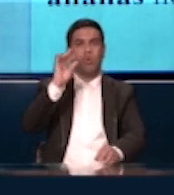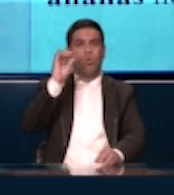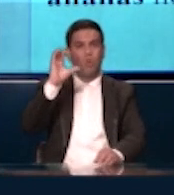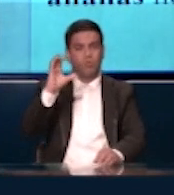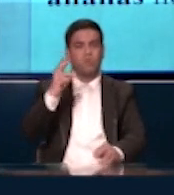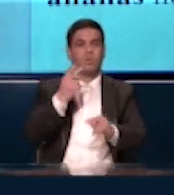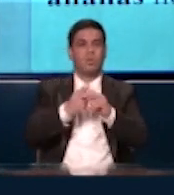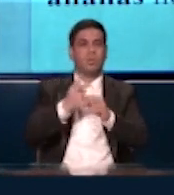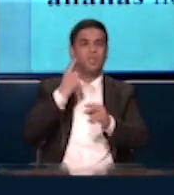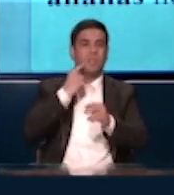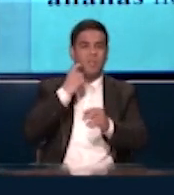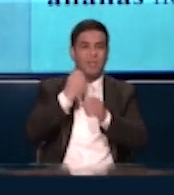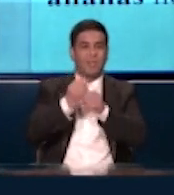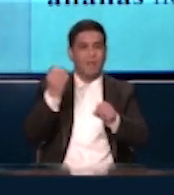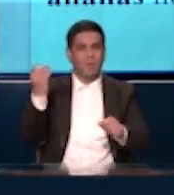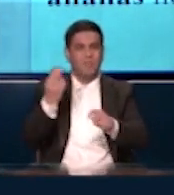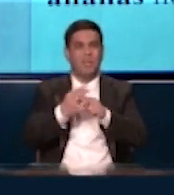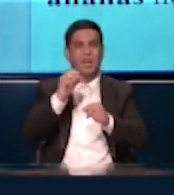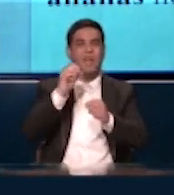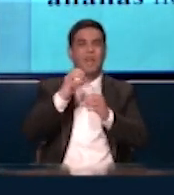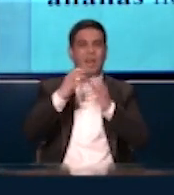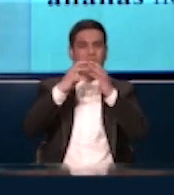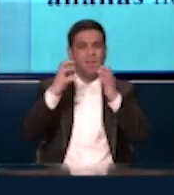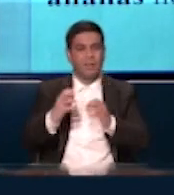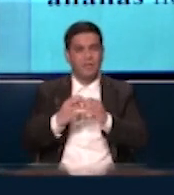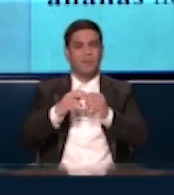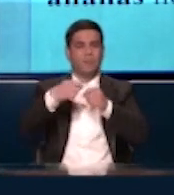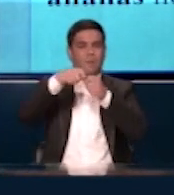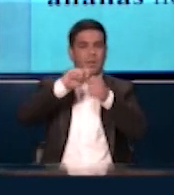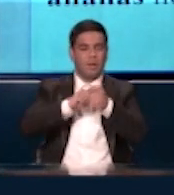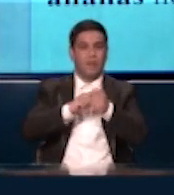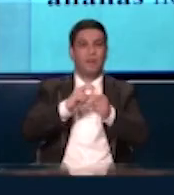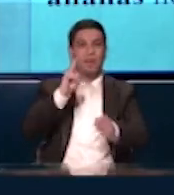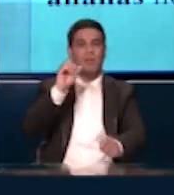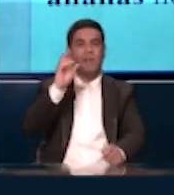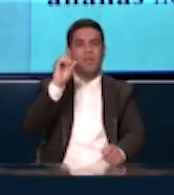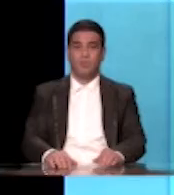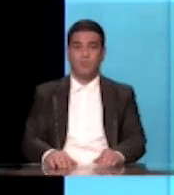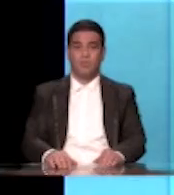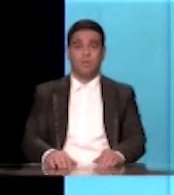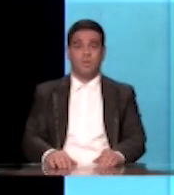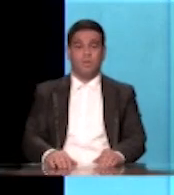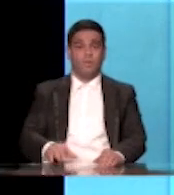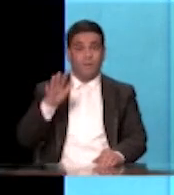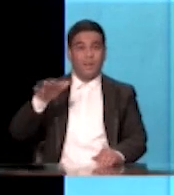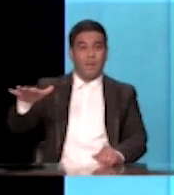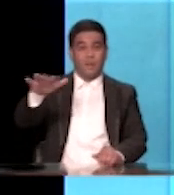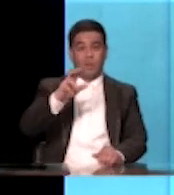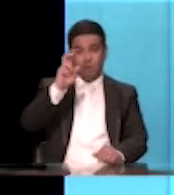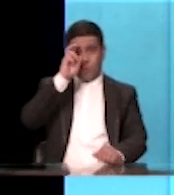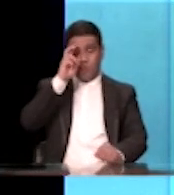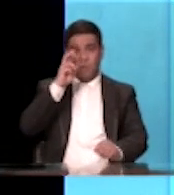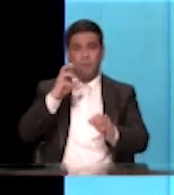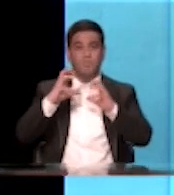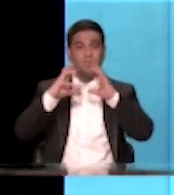palmasi, shakarqamish, ananas, banan, kofe, kakao asosiy o'rin tutadi. Okeaniya davlatlari